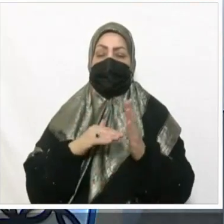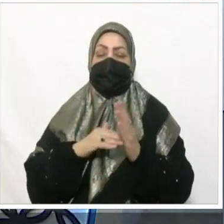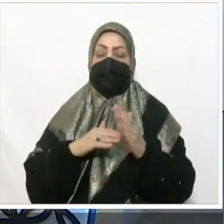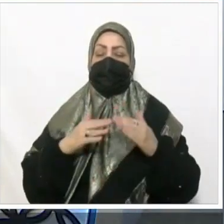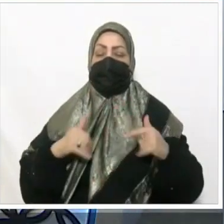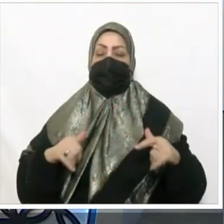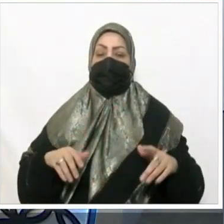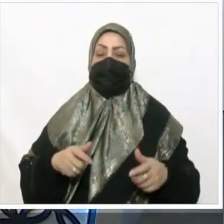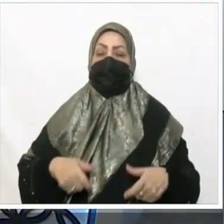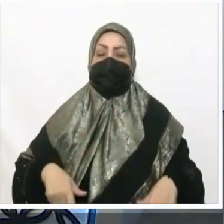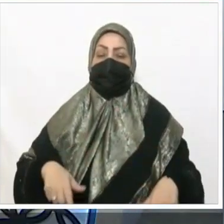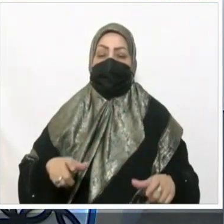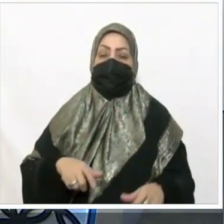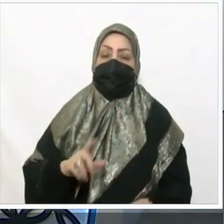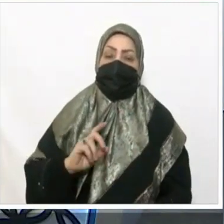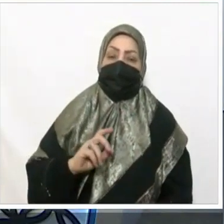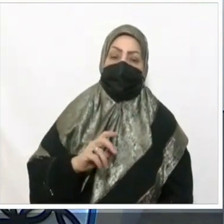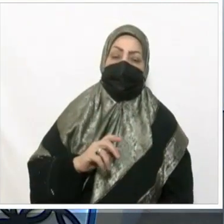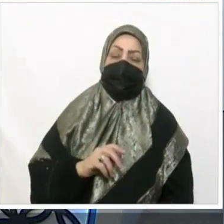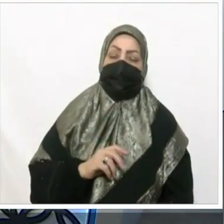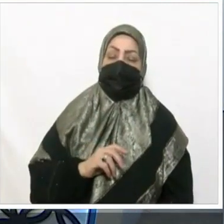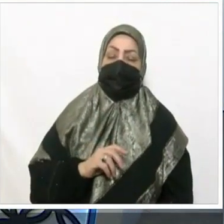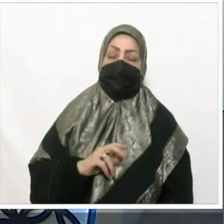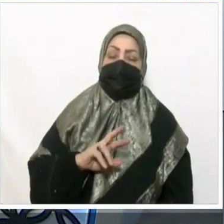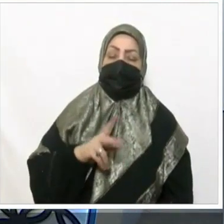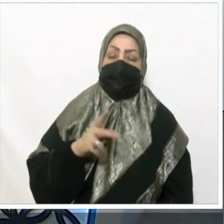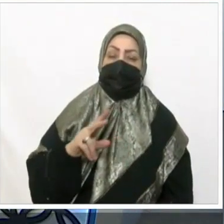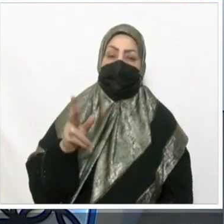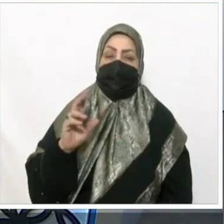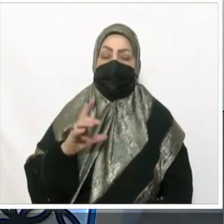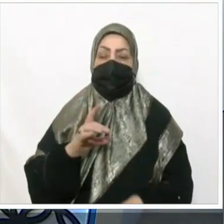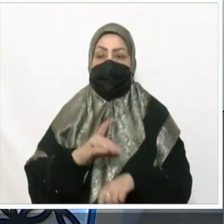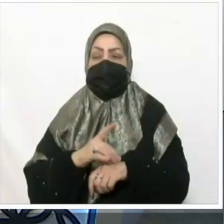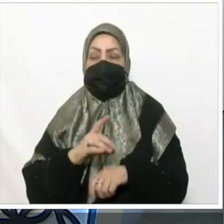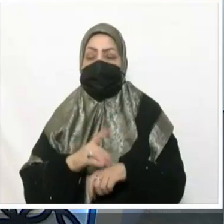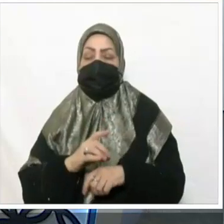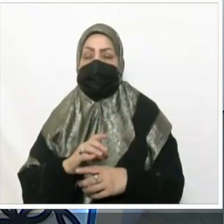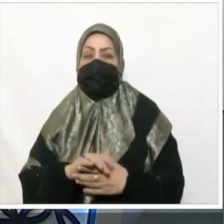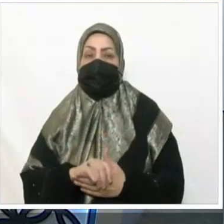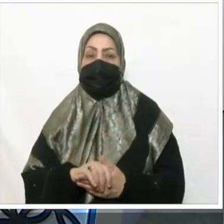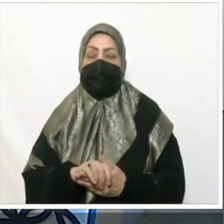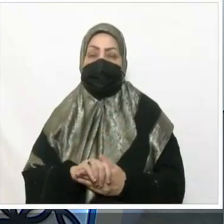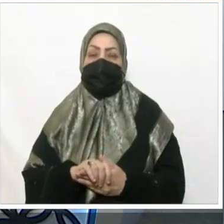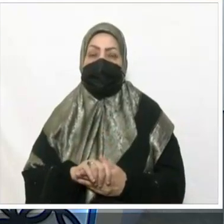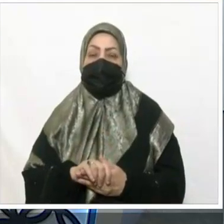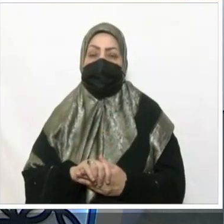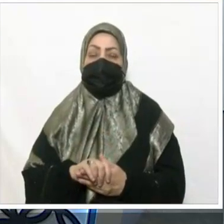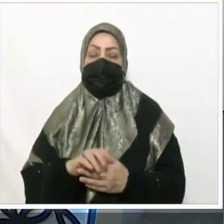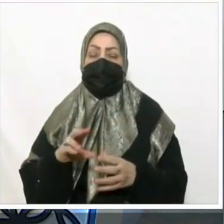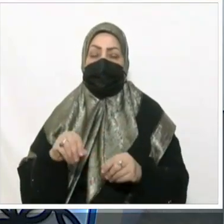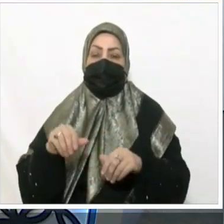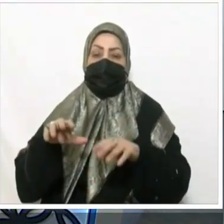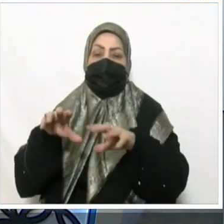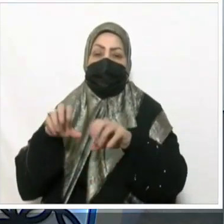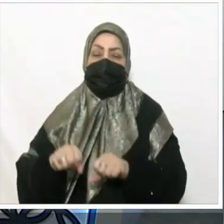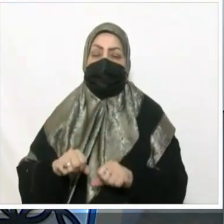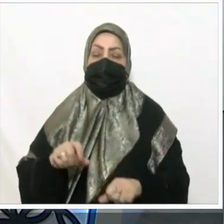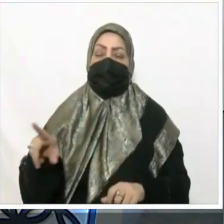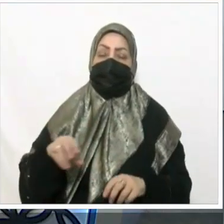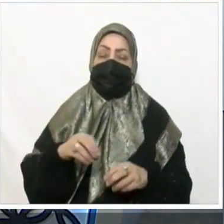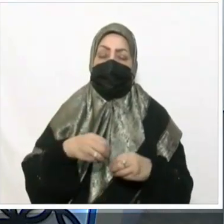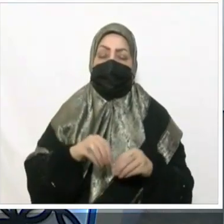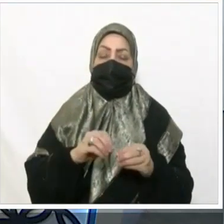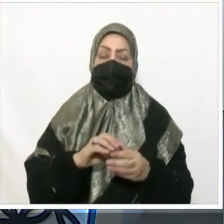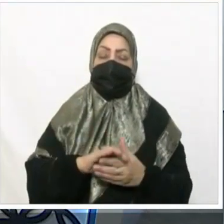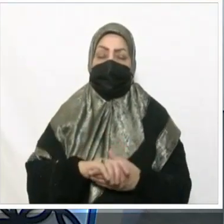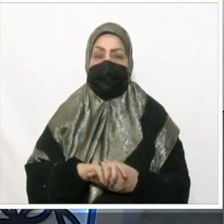مثلا جامع أو صدقة أو حاجة جارية لك أنت. هل الكلام هذا كصيغة الكلام اللي قلتها في إثم ولا ما